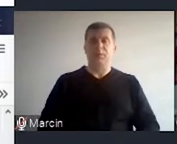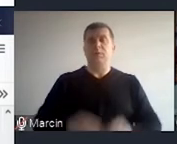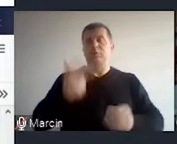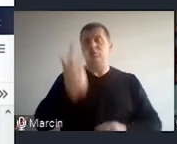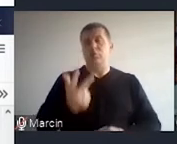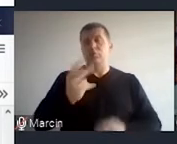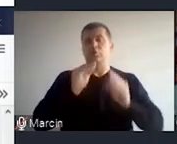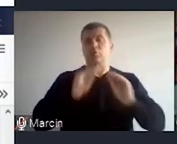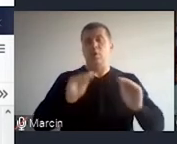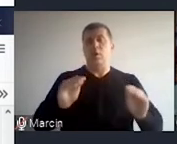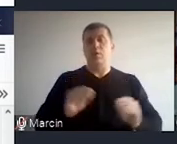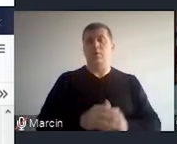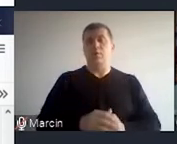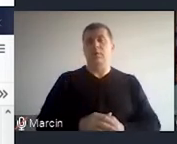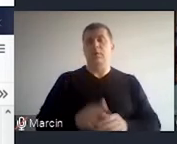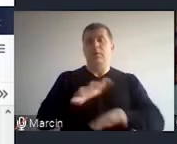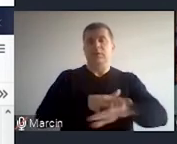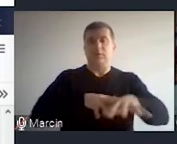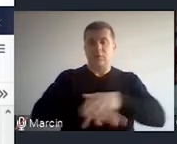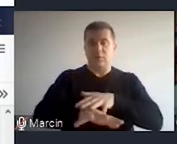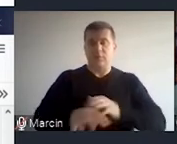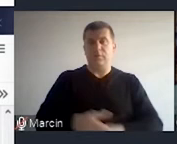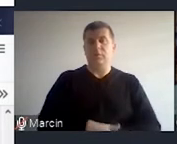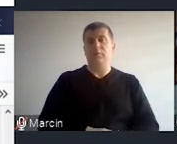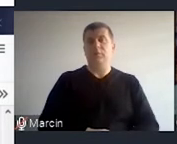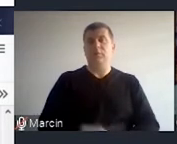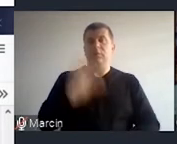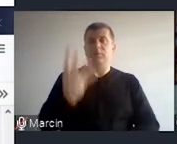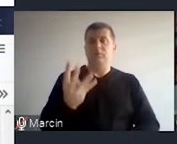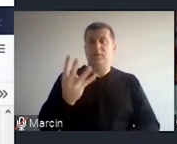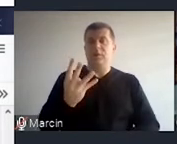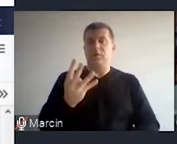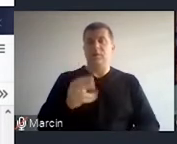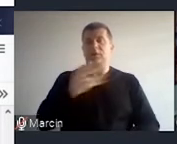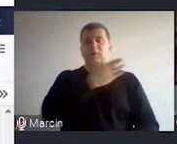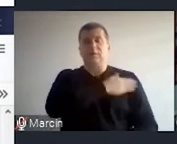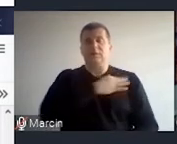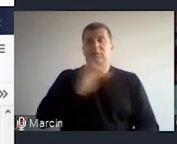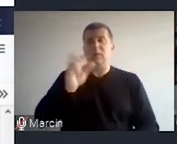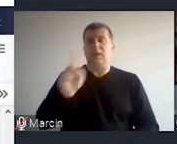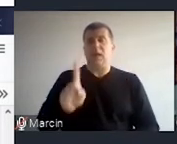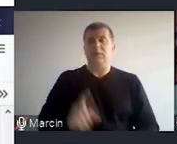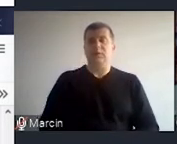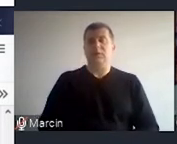trzecim będą szkolenia zawodowe i czwartym będą staże. I tym sposobem jestem w